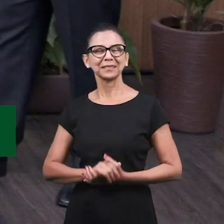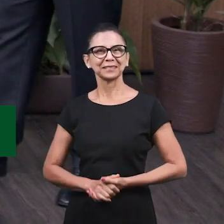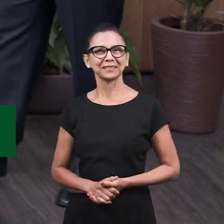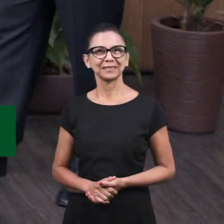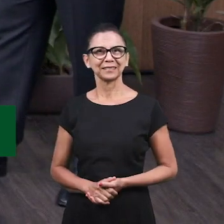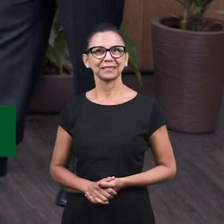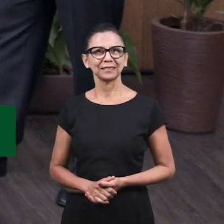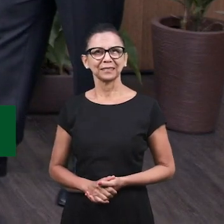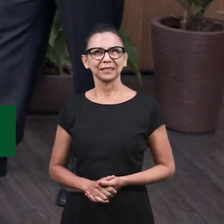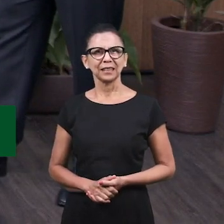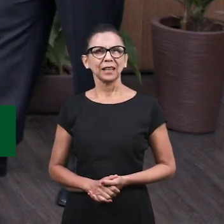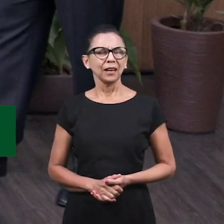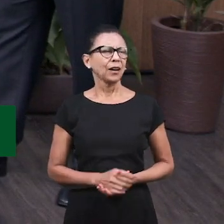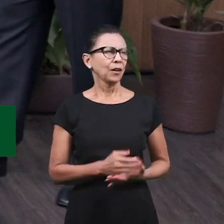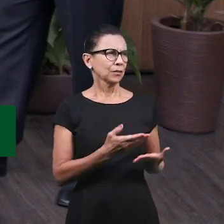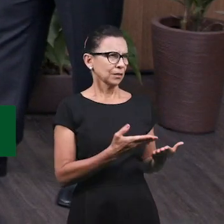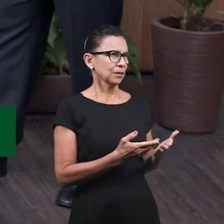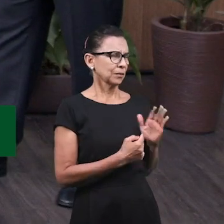телефона